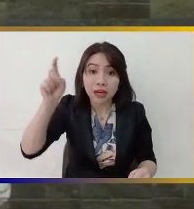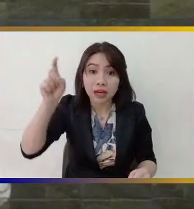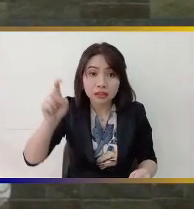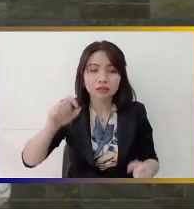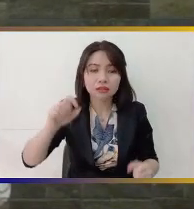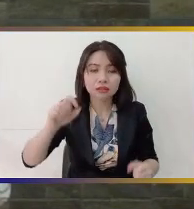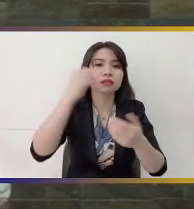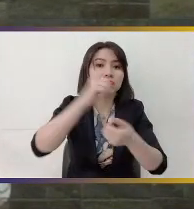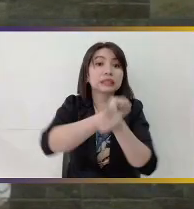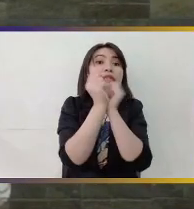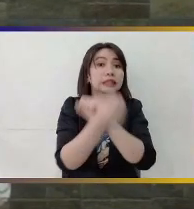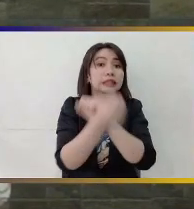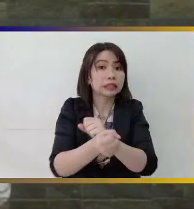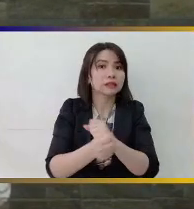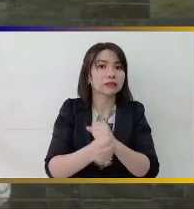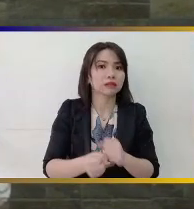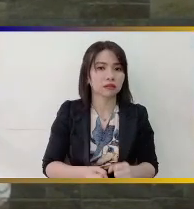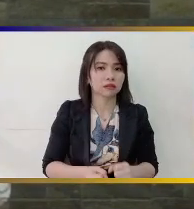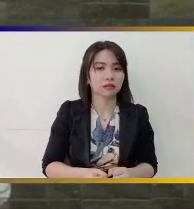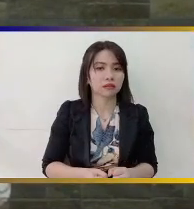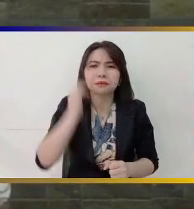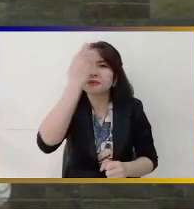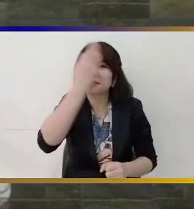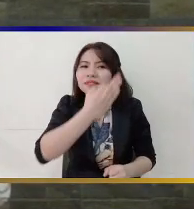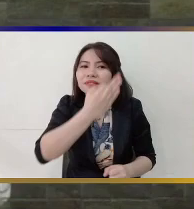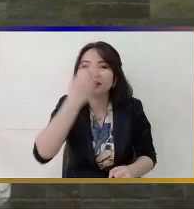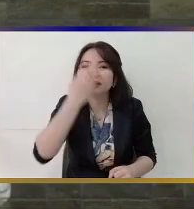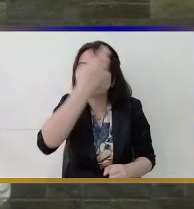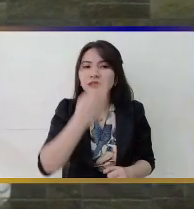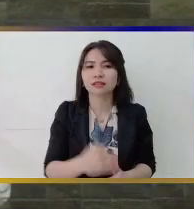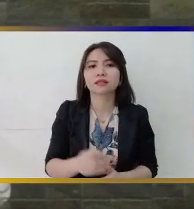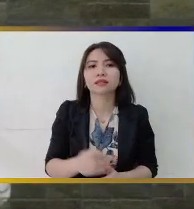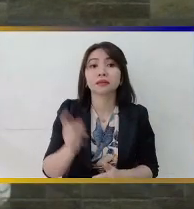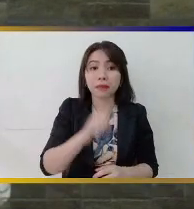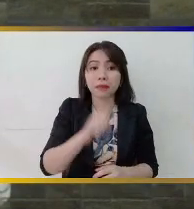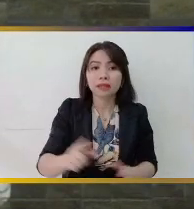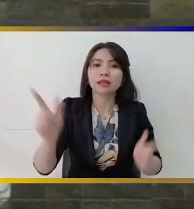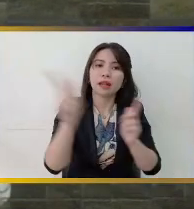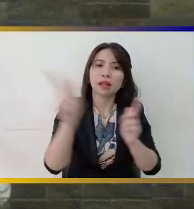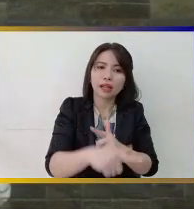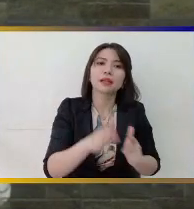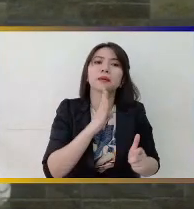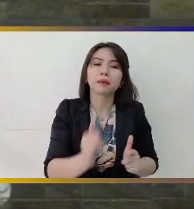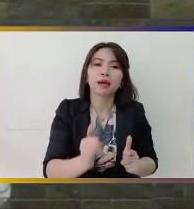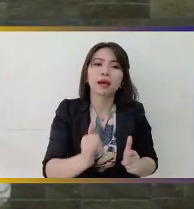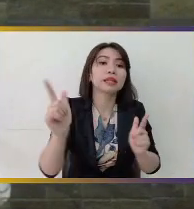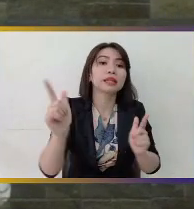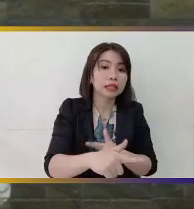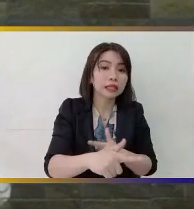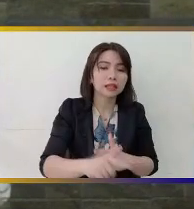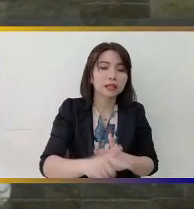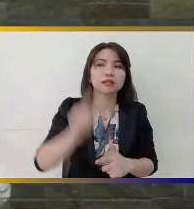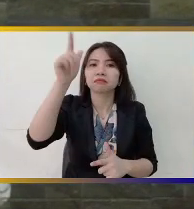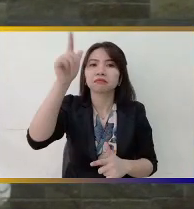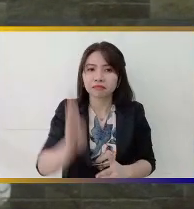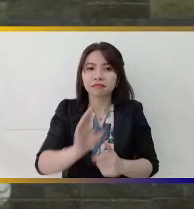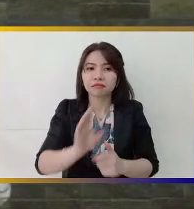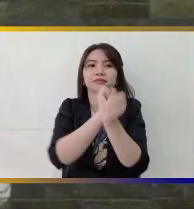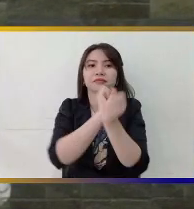lang kayo magagalit. Hanggang ngayon, pangit pa rin kayo. But anyways, unti-unti kayong binabago ng